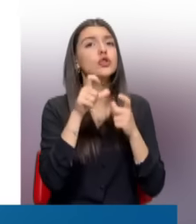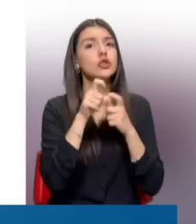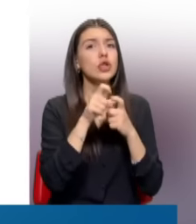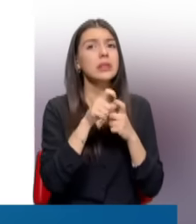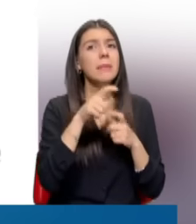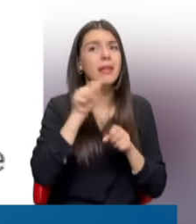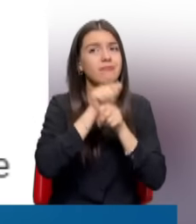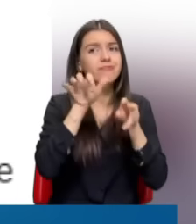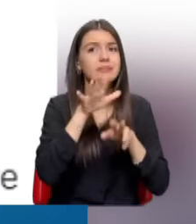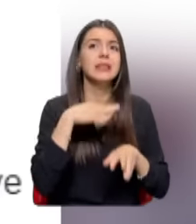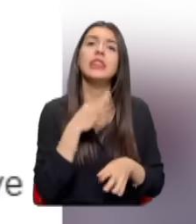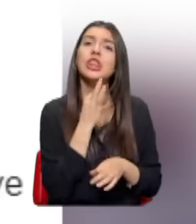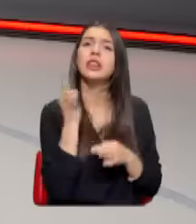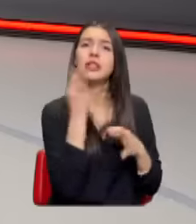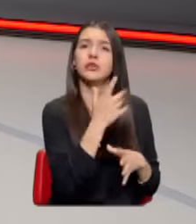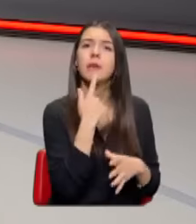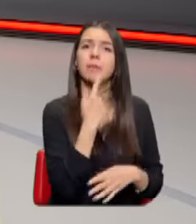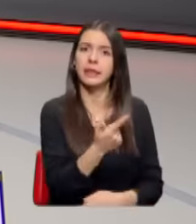teşekkür etti.